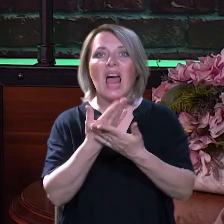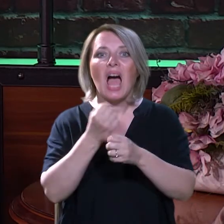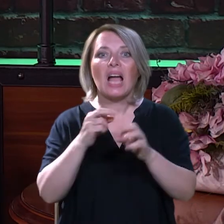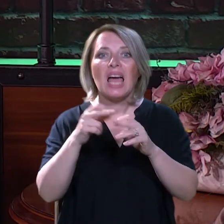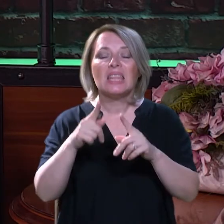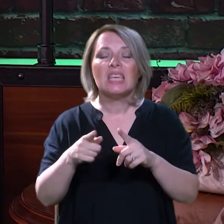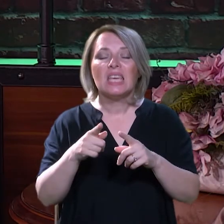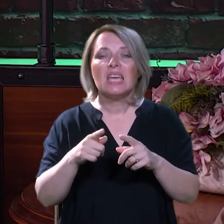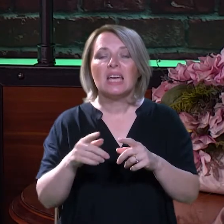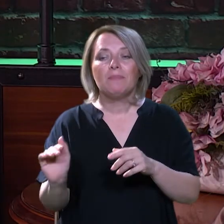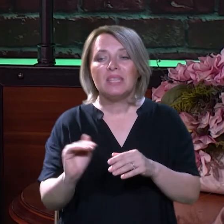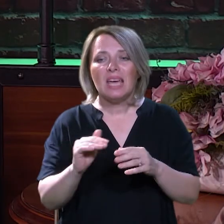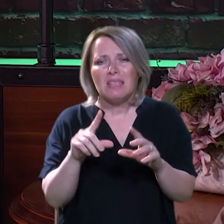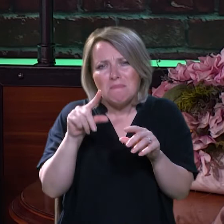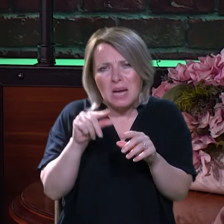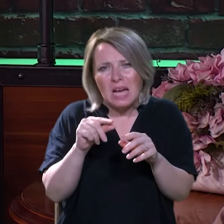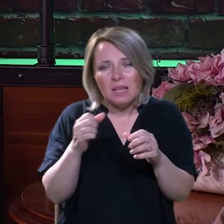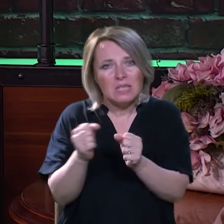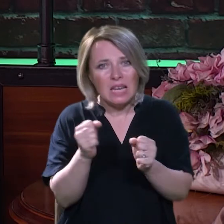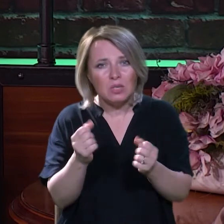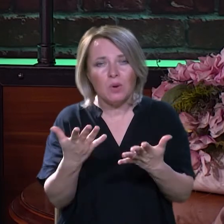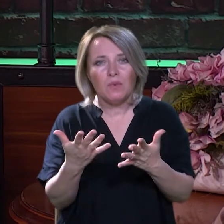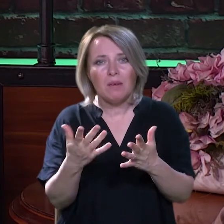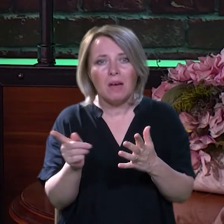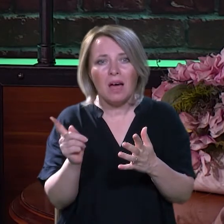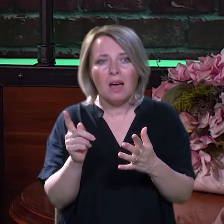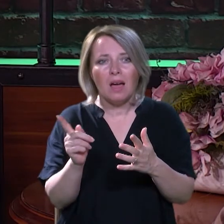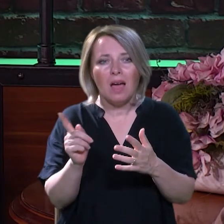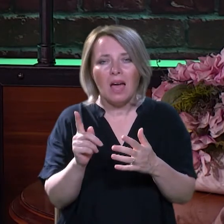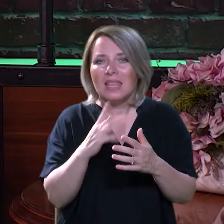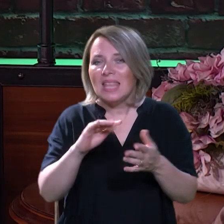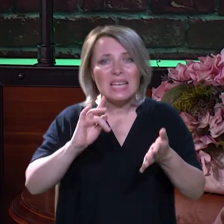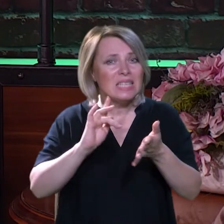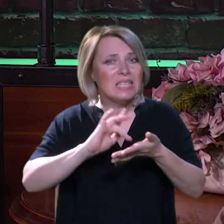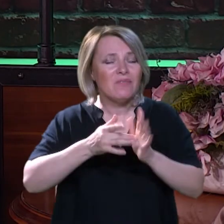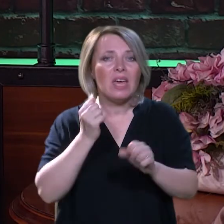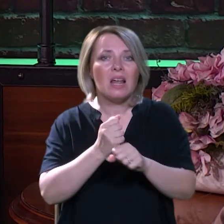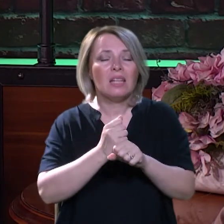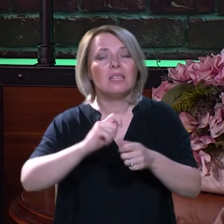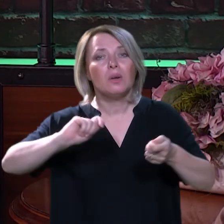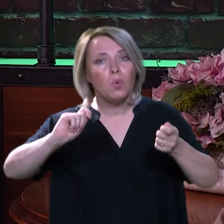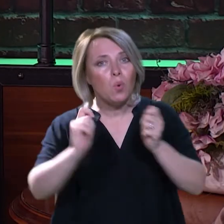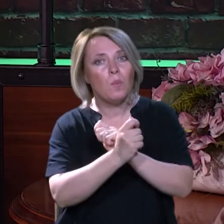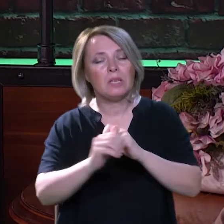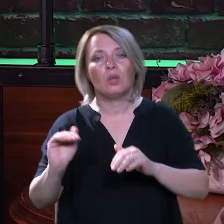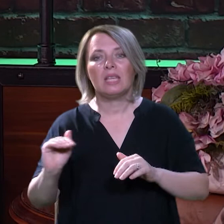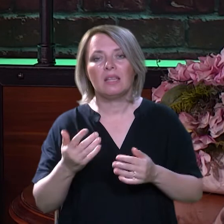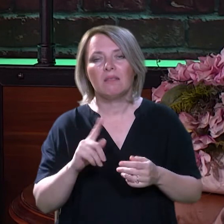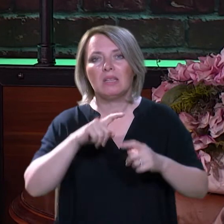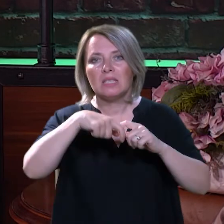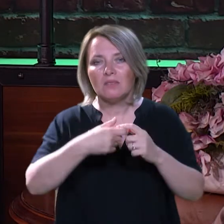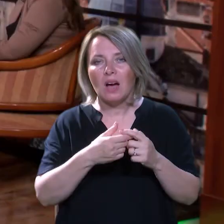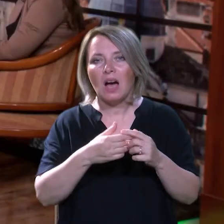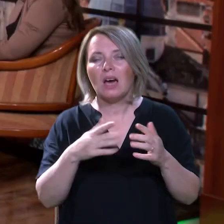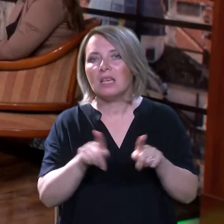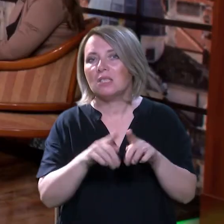to tako nazvati, ne raditi sve umjesto njih, biti tu za dati ruku. ali ne napraviti umjesto njega. Mislim, to je stvar